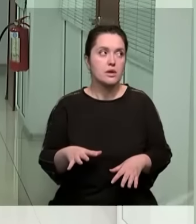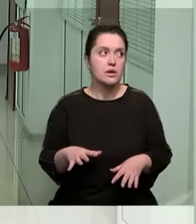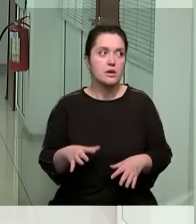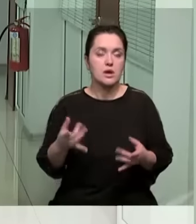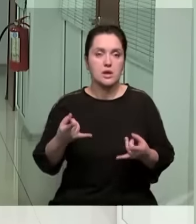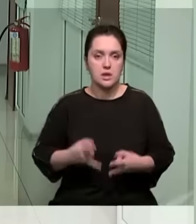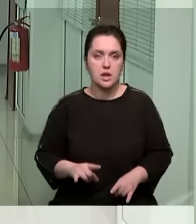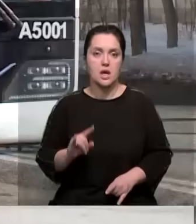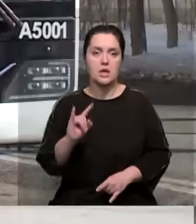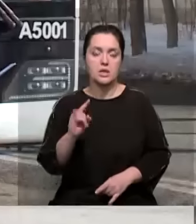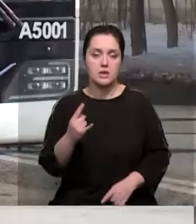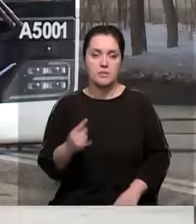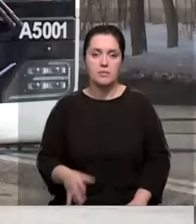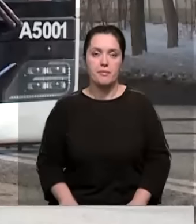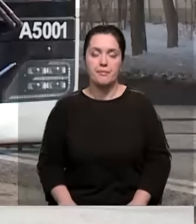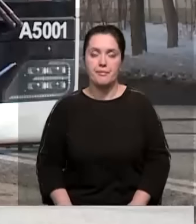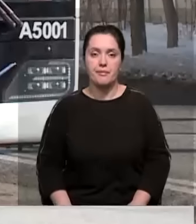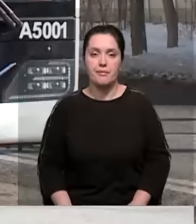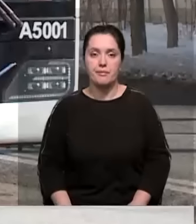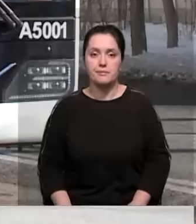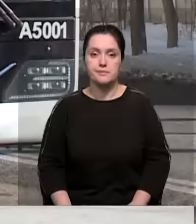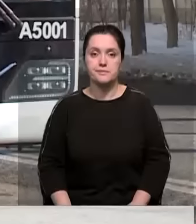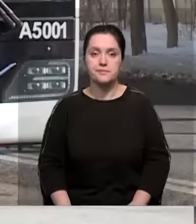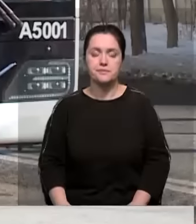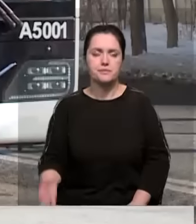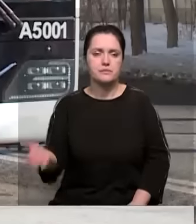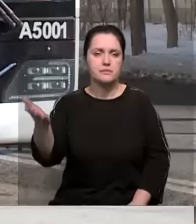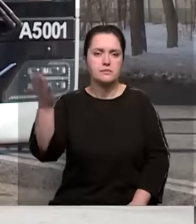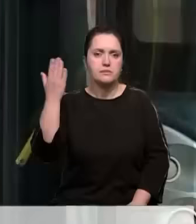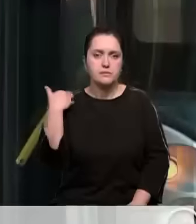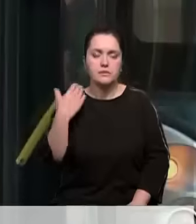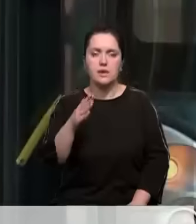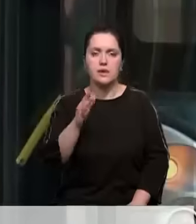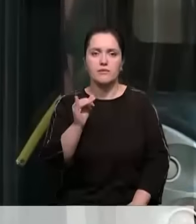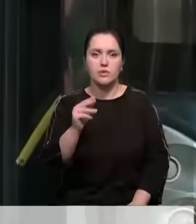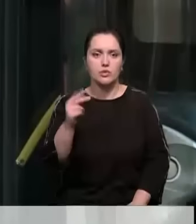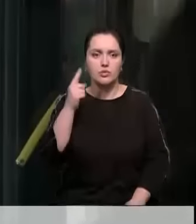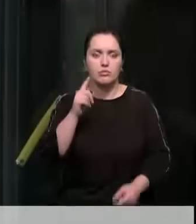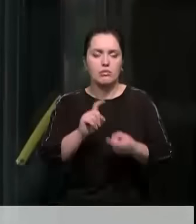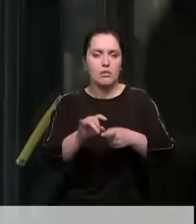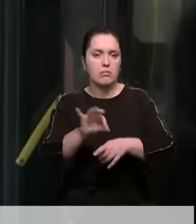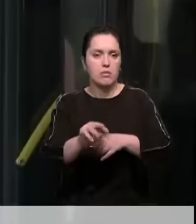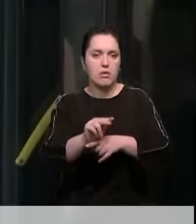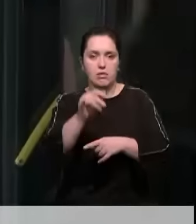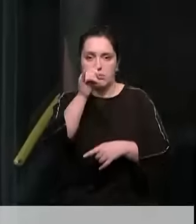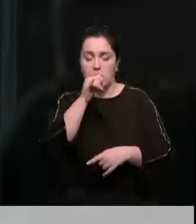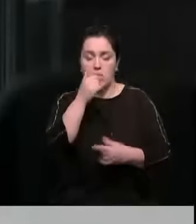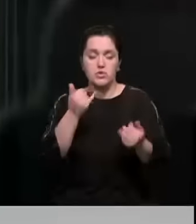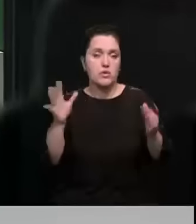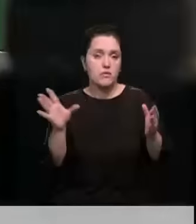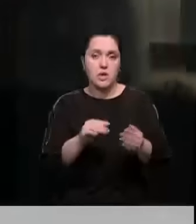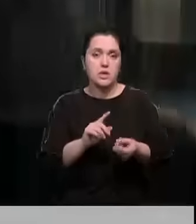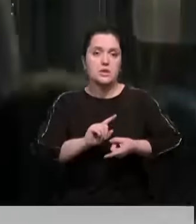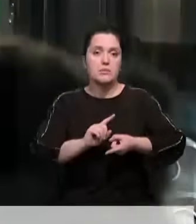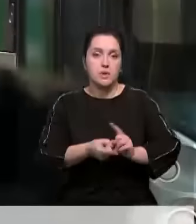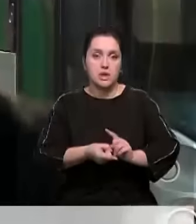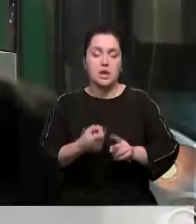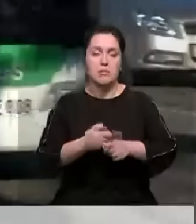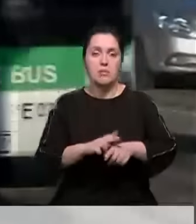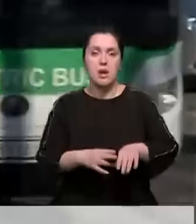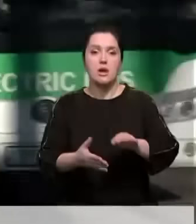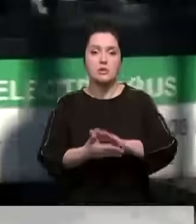рожать здоровых детей. Если еще несколько десятилетий назад СПИД называли чумой века, то сейчас все изменилось, уверены эксперты.